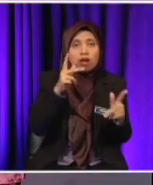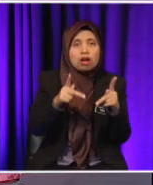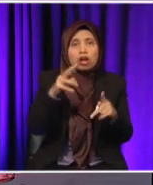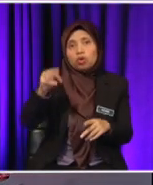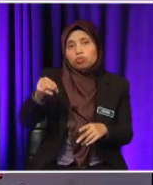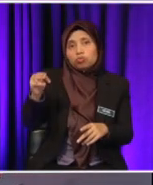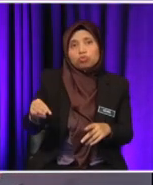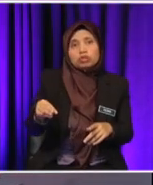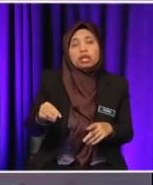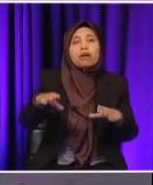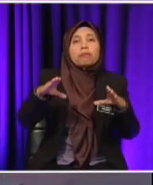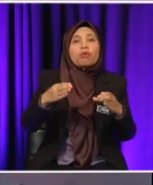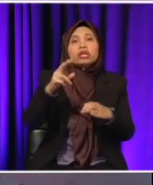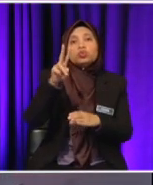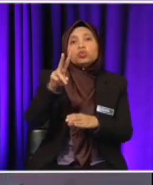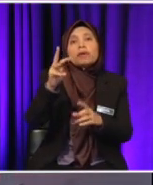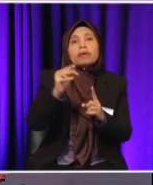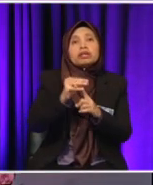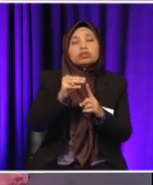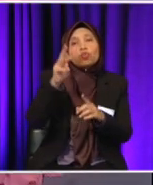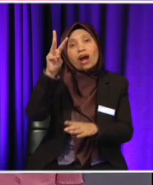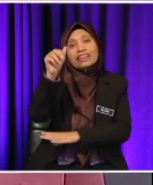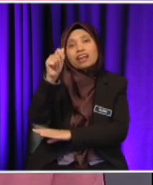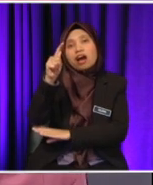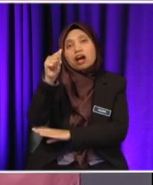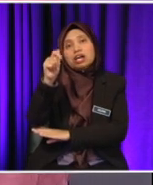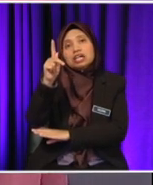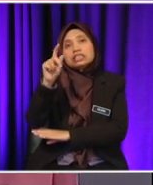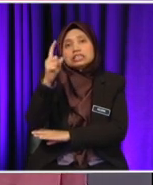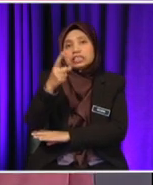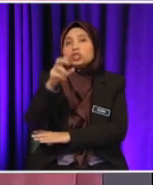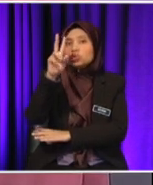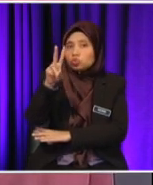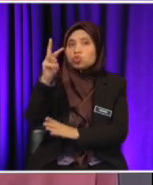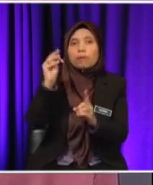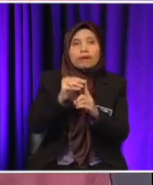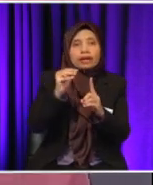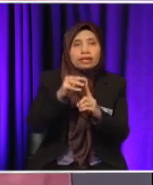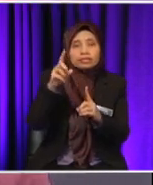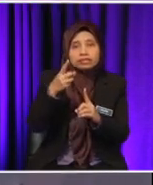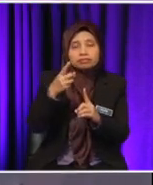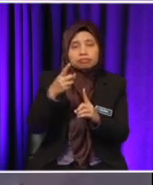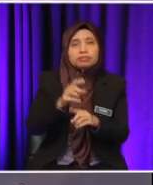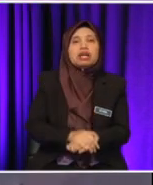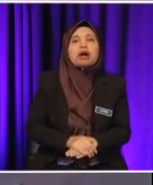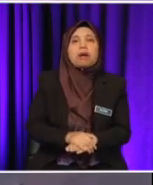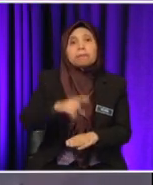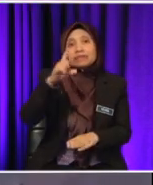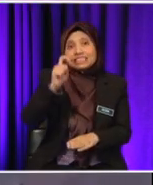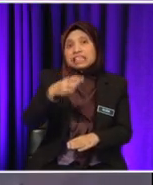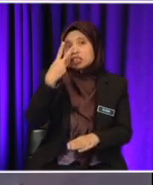murid membuat dua pewartakan dua maka sajalah tapi mesti bergantung pada petikan soalnya di sini